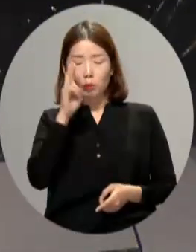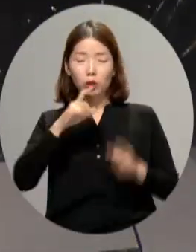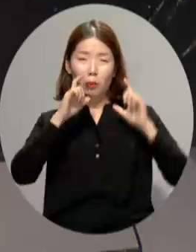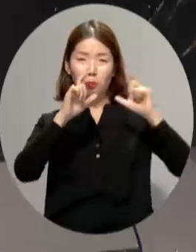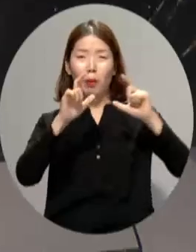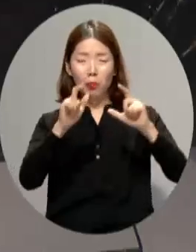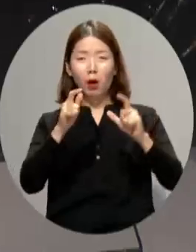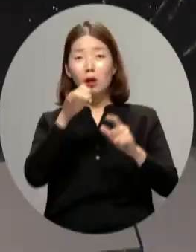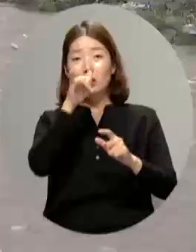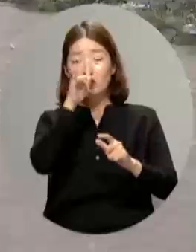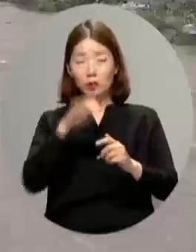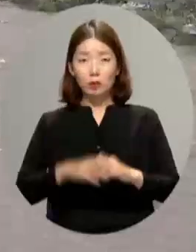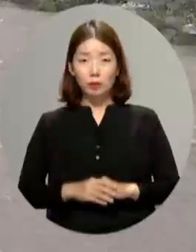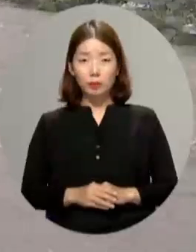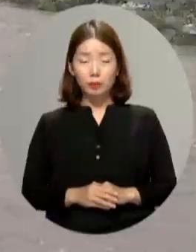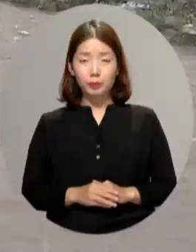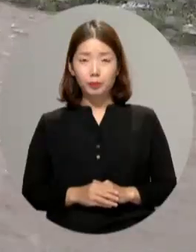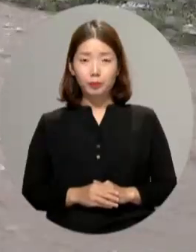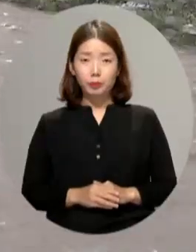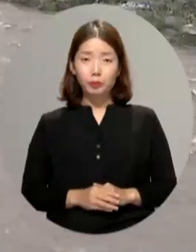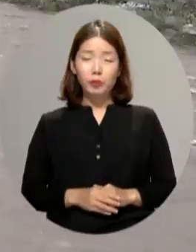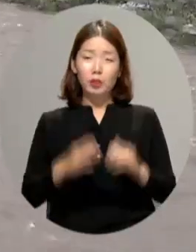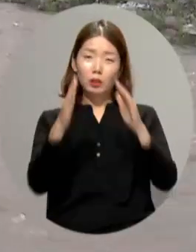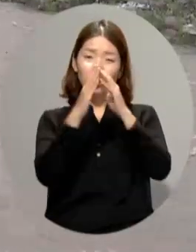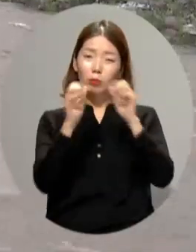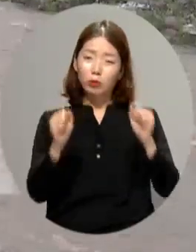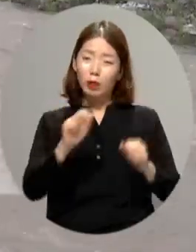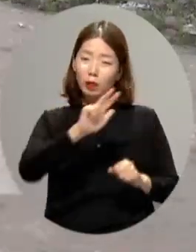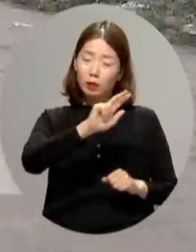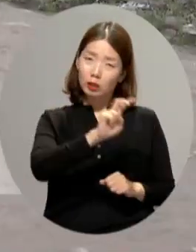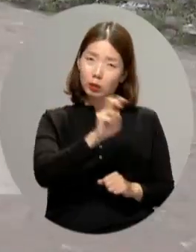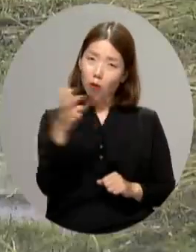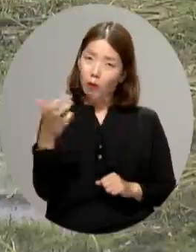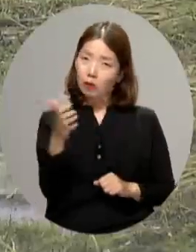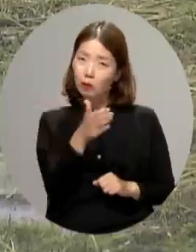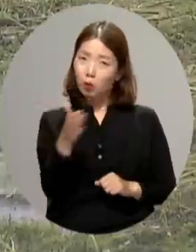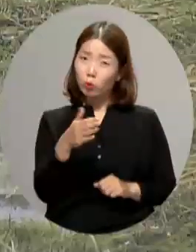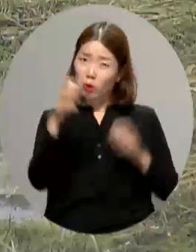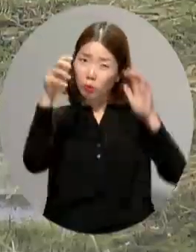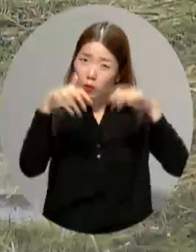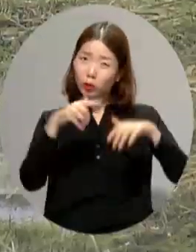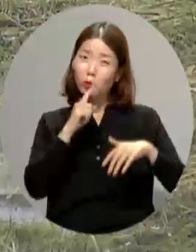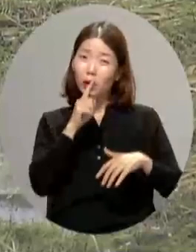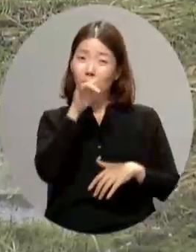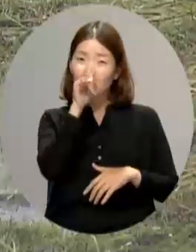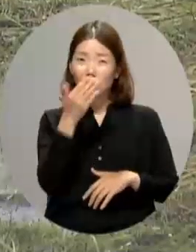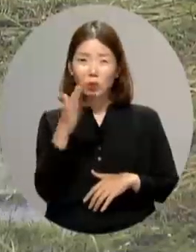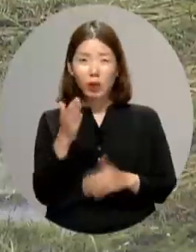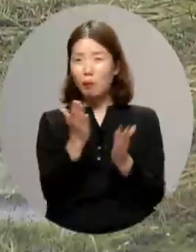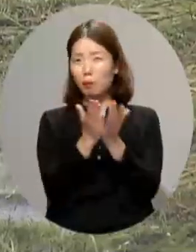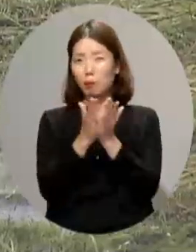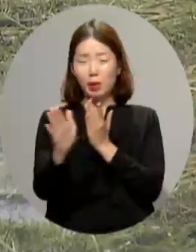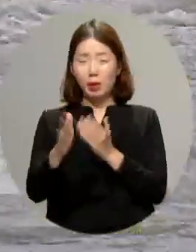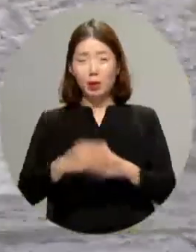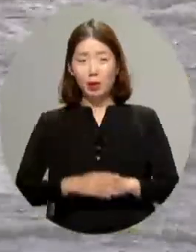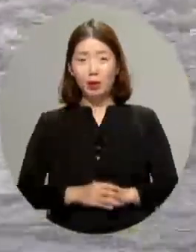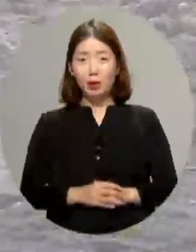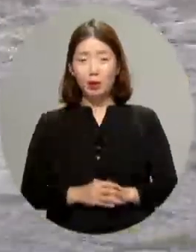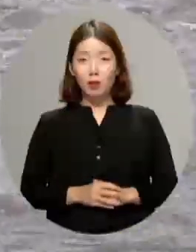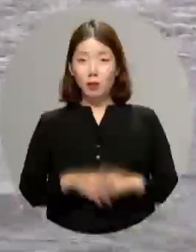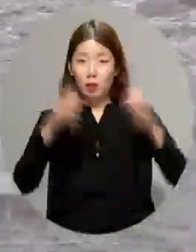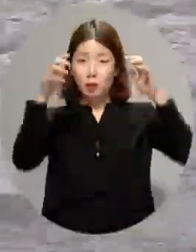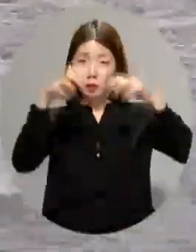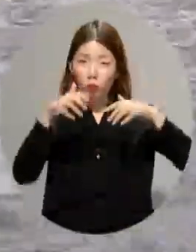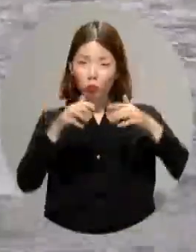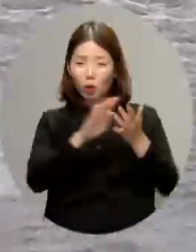특보 발령이었습니다. 전북에 20에서 80mm의 비가 내릴 것이라는 전망도 크게 빗나갔습니다.